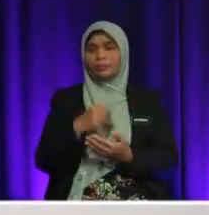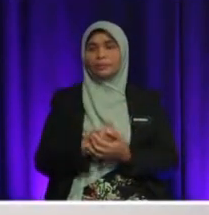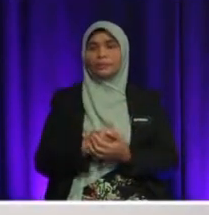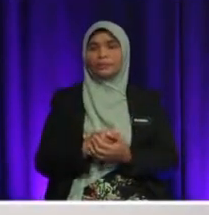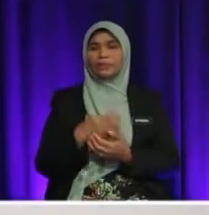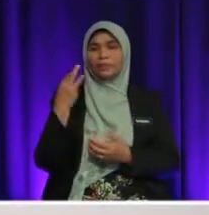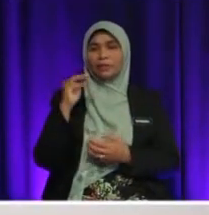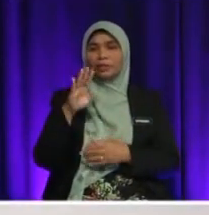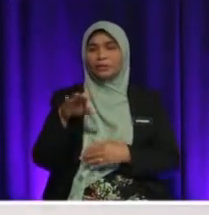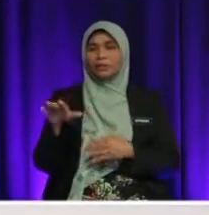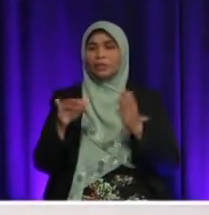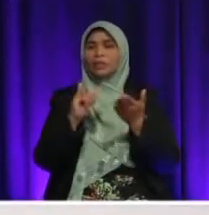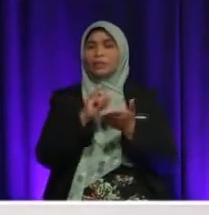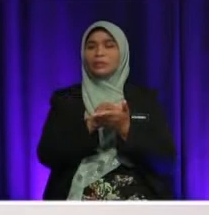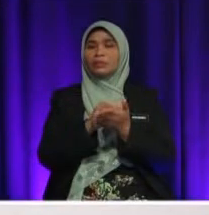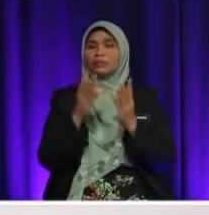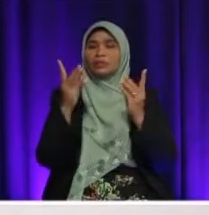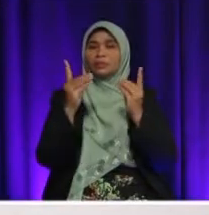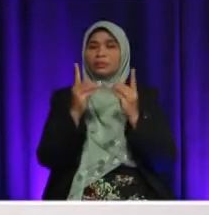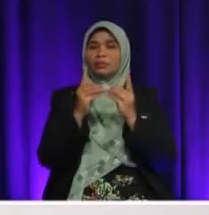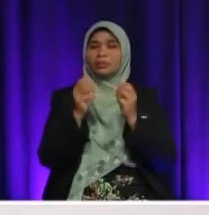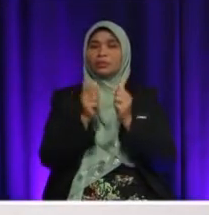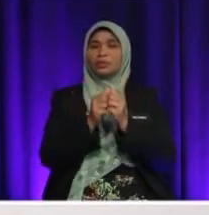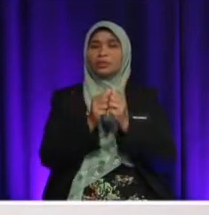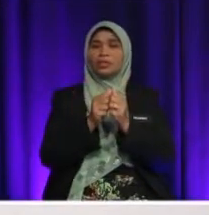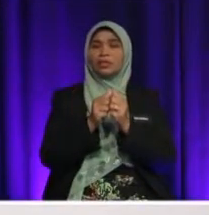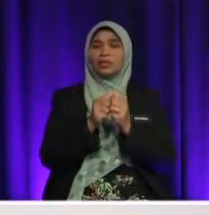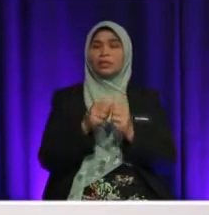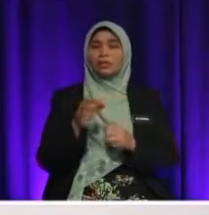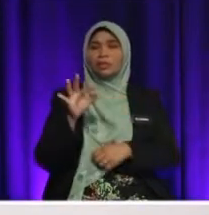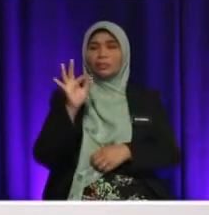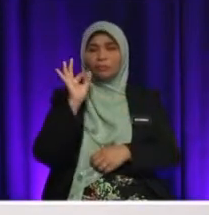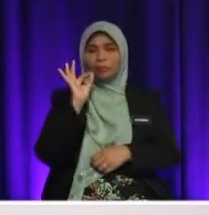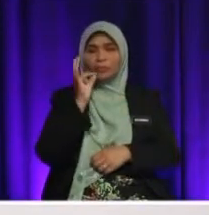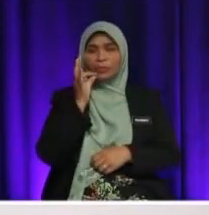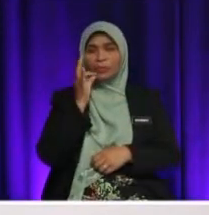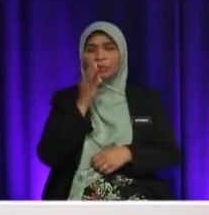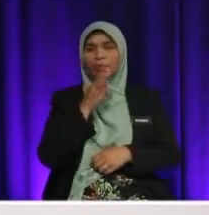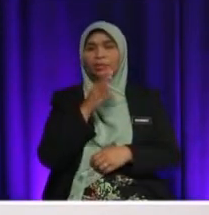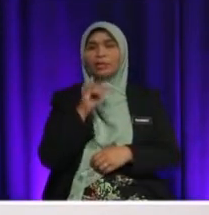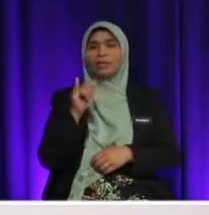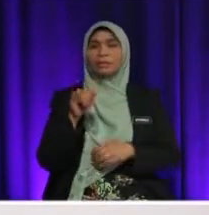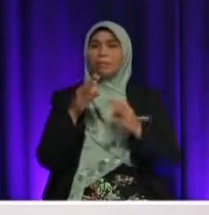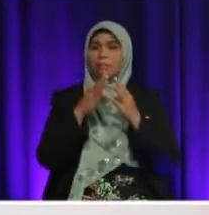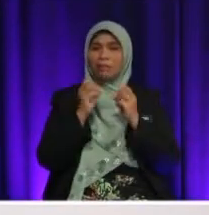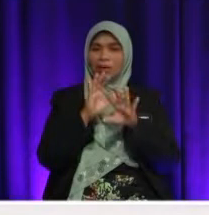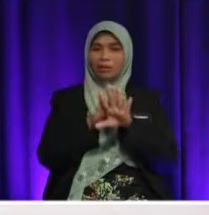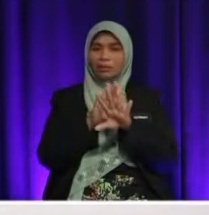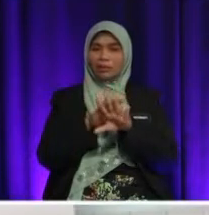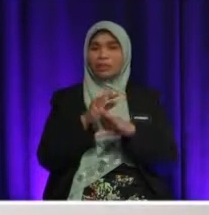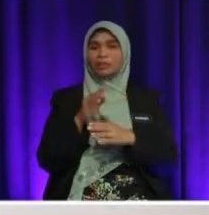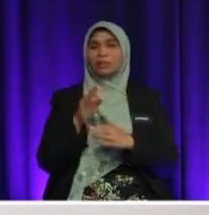maka muda itupun berjumpa elah dengan buah-buahan berlalulah banyaknya ditengah Rimba